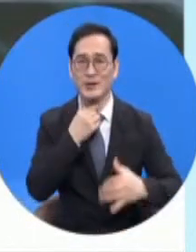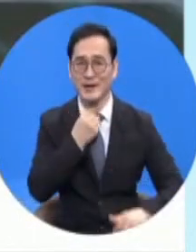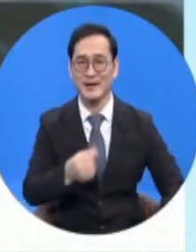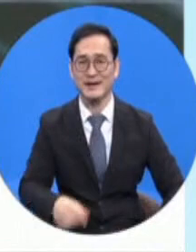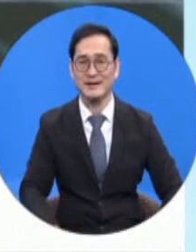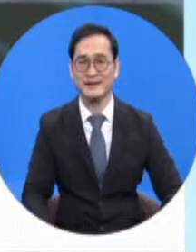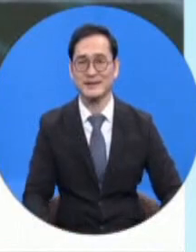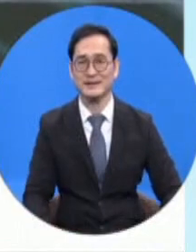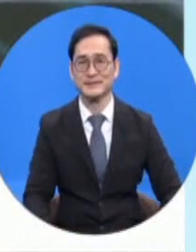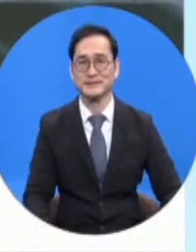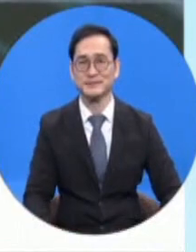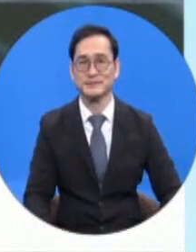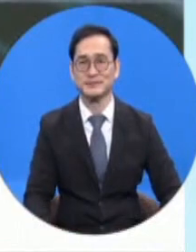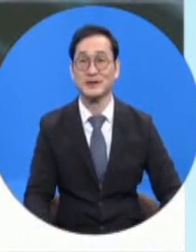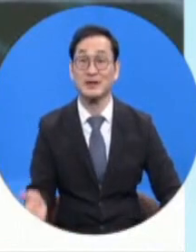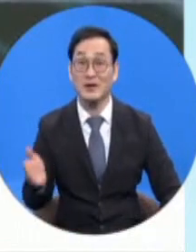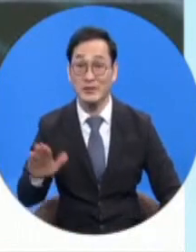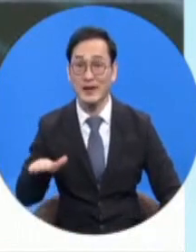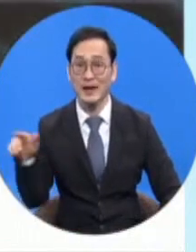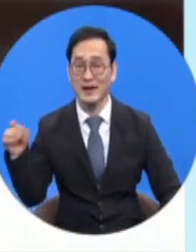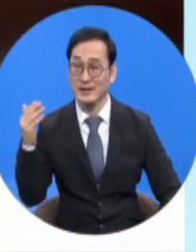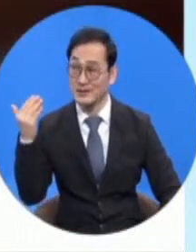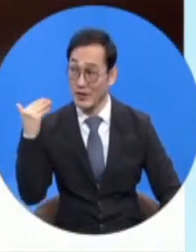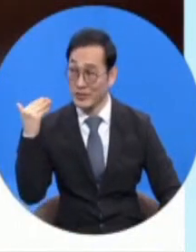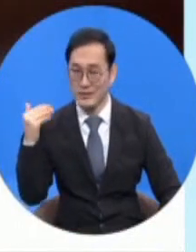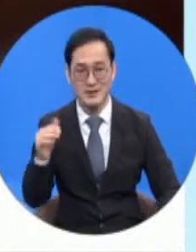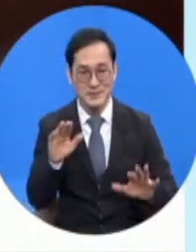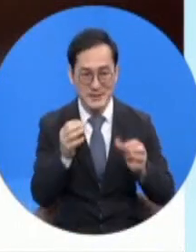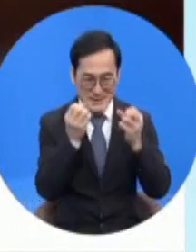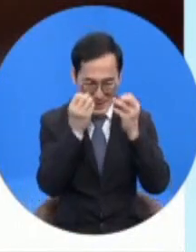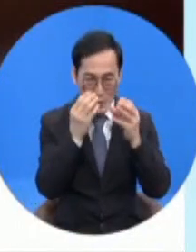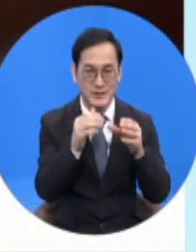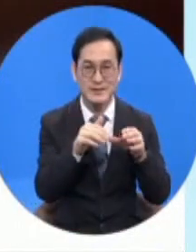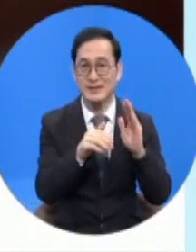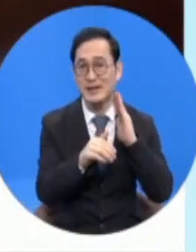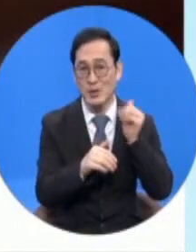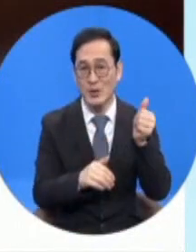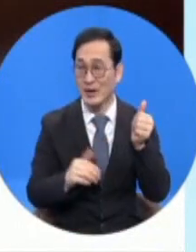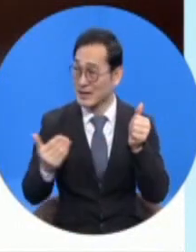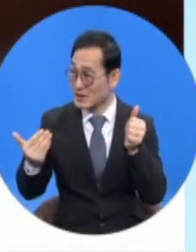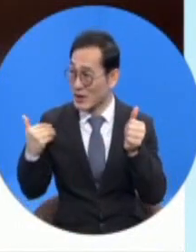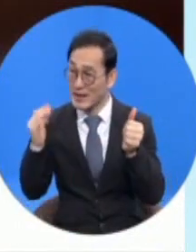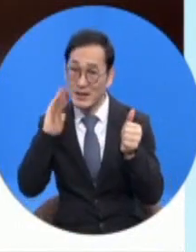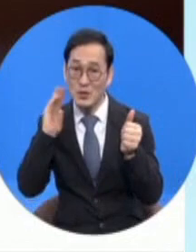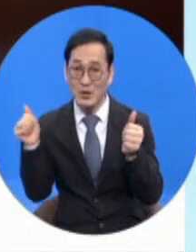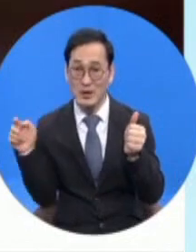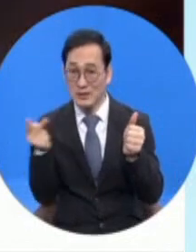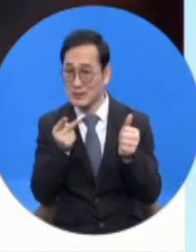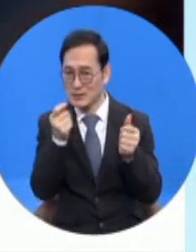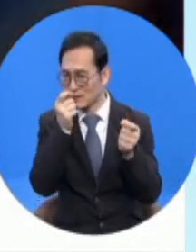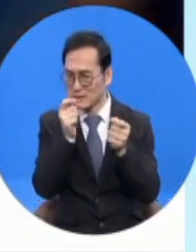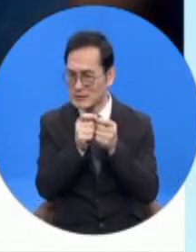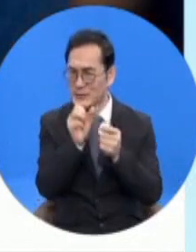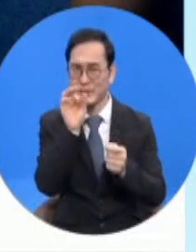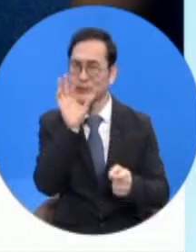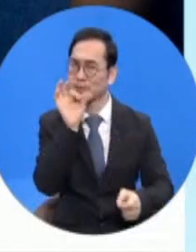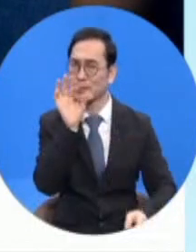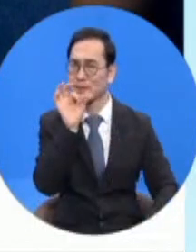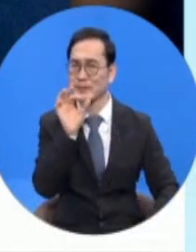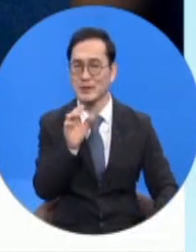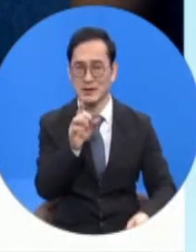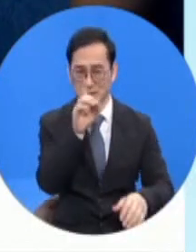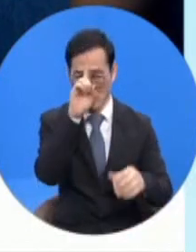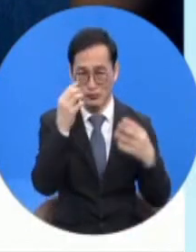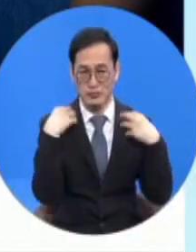문제는 뭐냐면은 전직 대통령과 새 대통령은 깐부일 수가 없거든요. 네. 우리가 역사를 보면은 항상 새